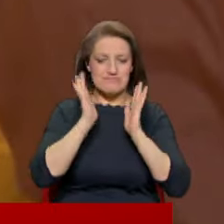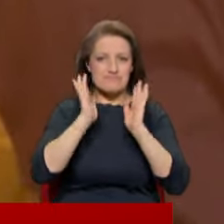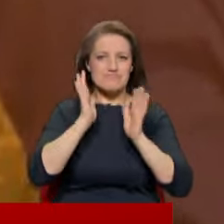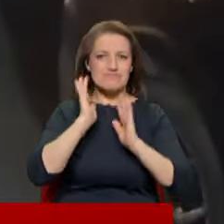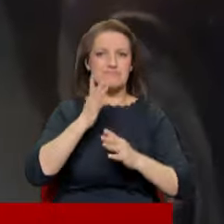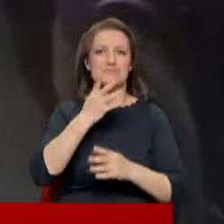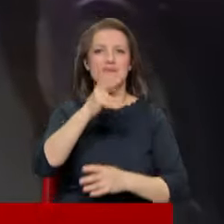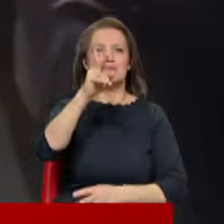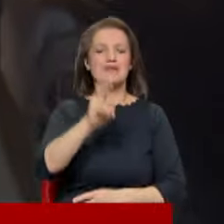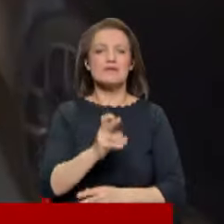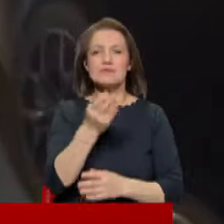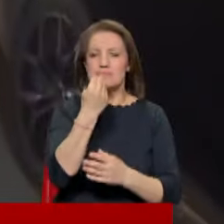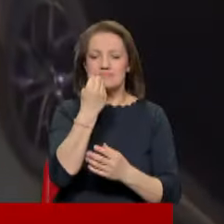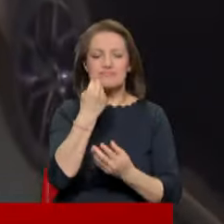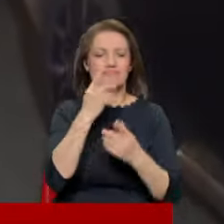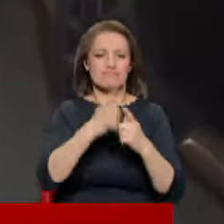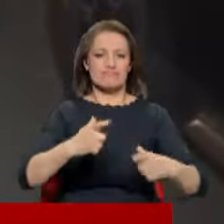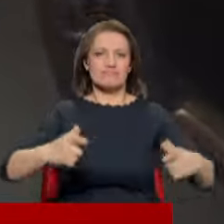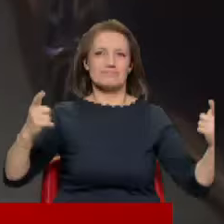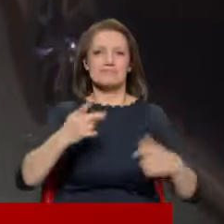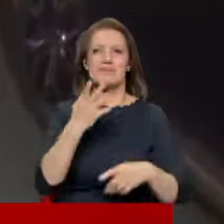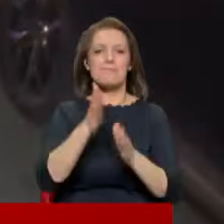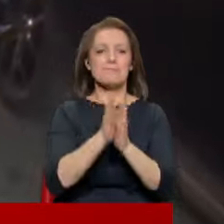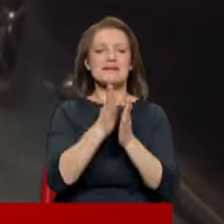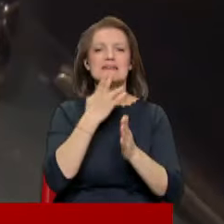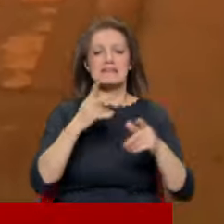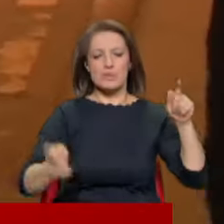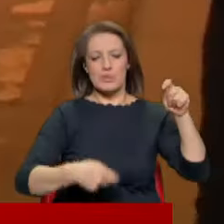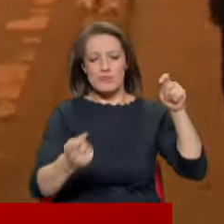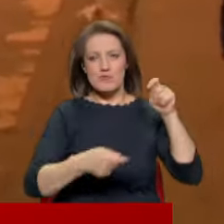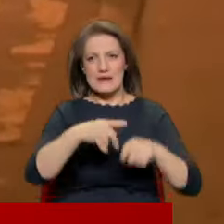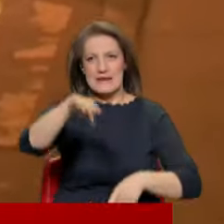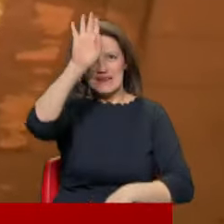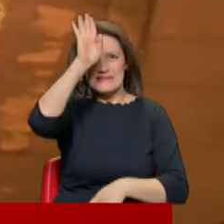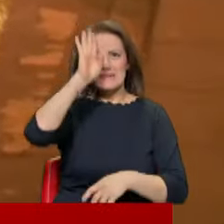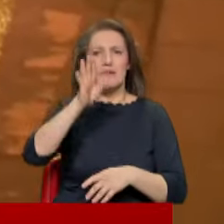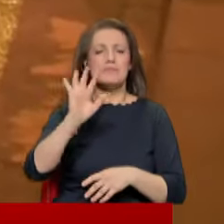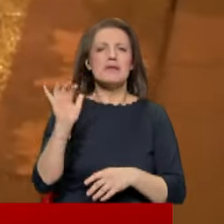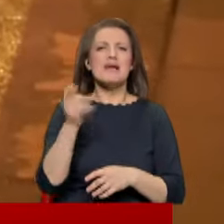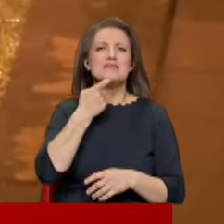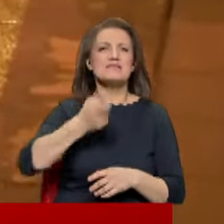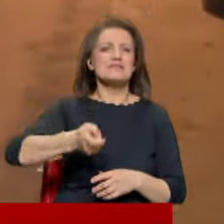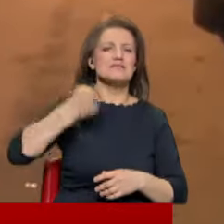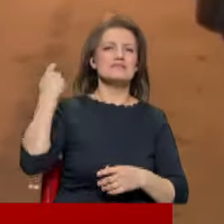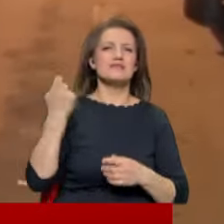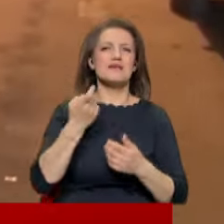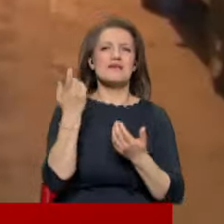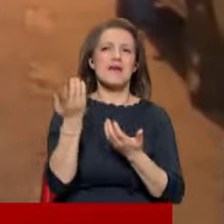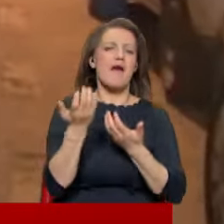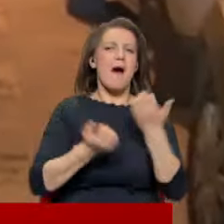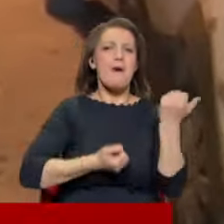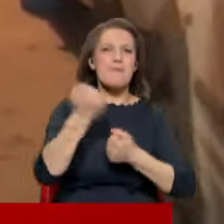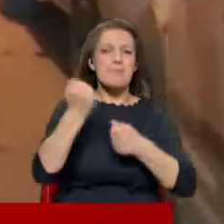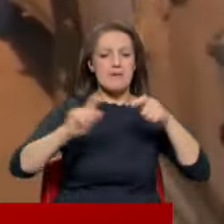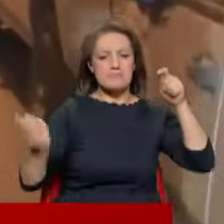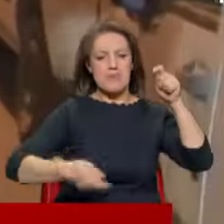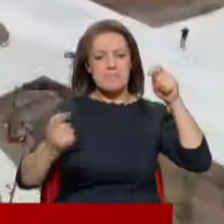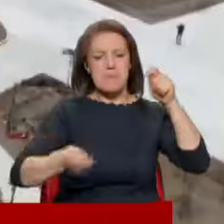sahur sofraları kuruldu. Mersin'de kadın davulcular, İstanbul'da klasik otomobilli yeni nesil davulcular uyandırdı ilk